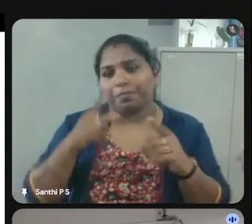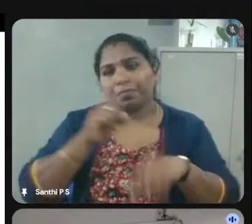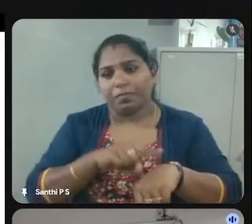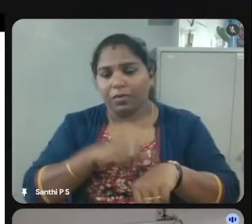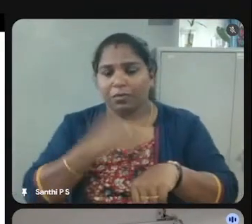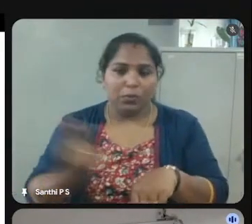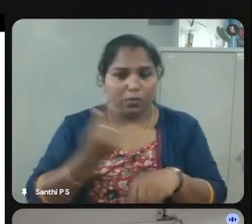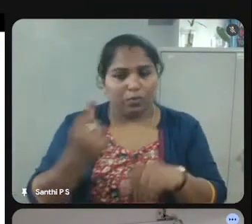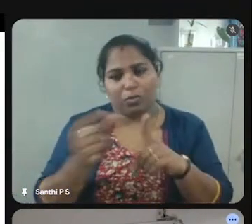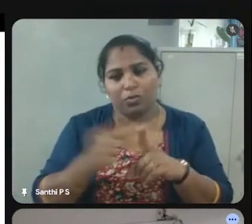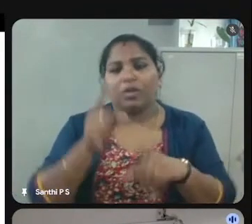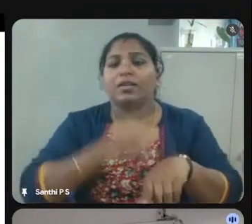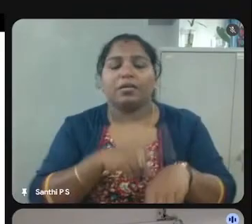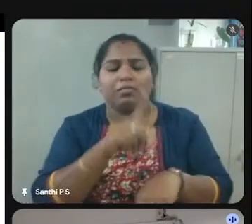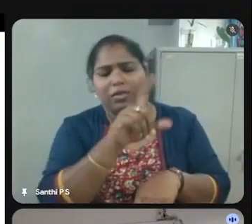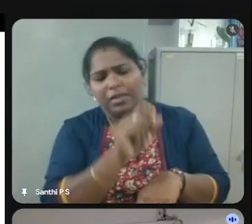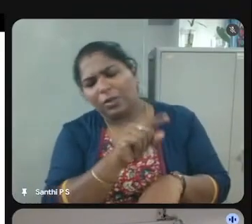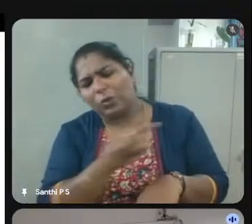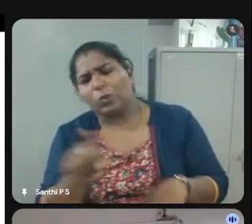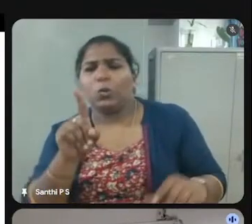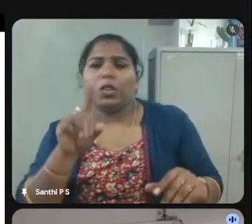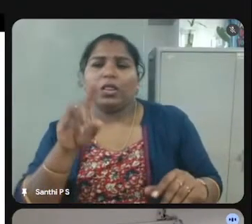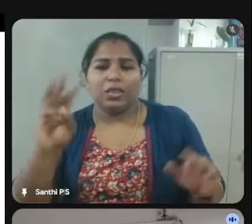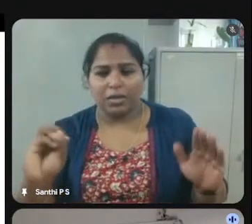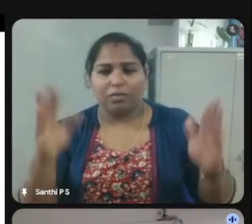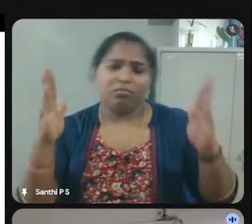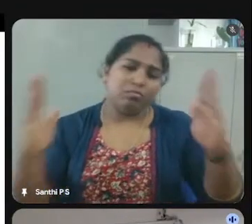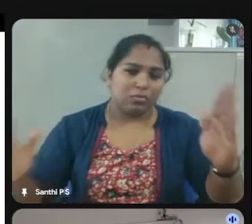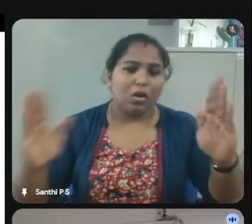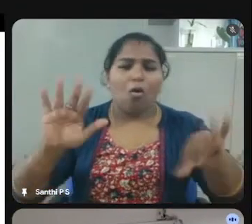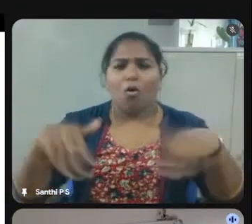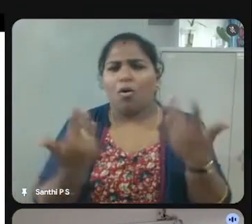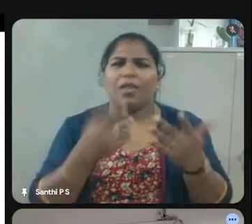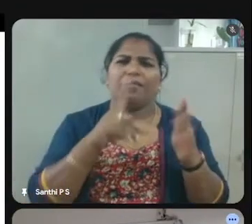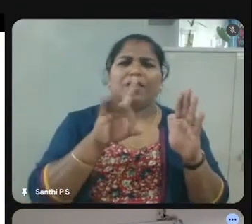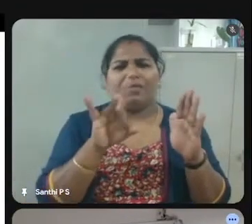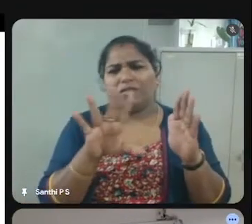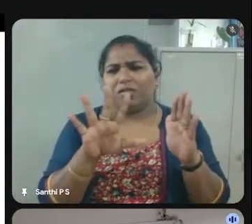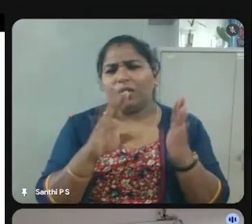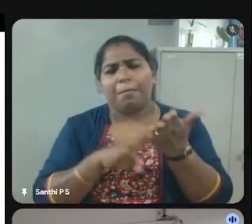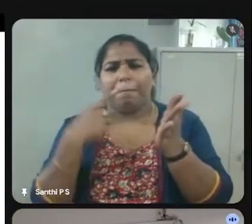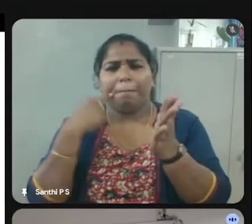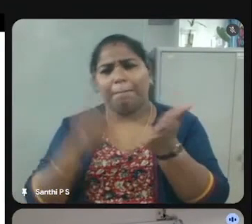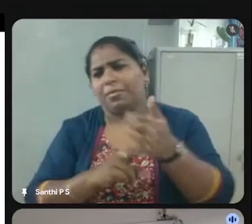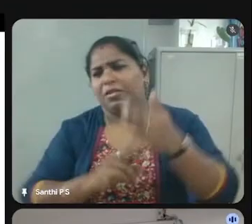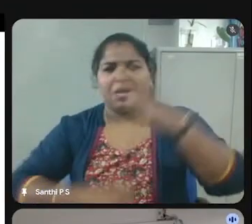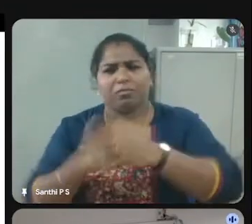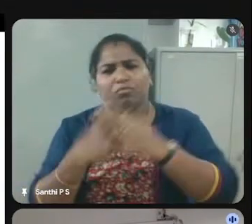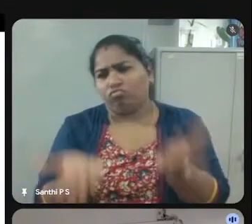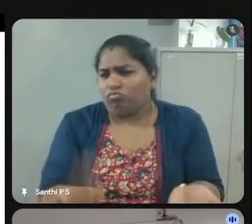ആ ഒരു സമയം, ഒരു 30 മിനിറ്റ്, പക്ഷെ ഒരു 15 മിനിറ്റ് എങ്കിലും നമ്മൾക്ക് വേണ്ടി ദിവസവും ചിലവാക്കുക എന്നുള്ളത് അത്യാവശ്യമാണ്.